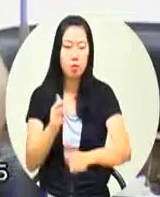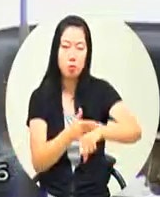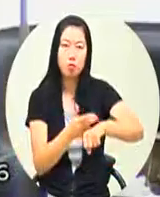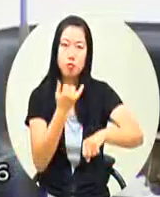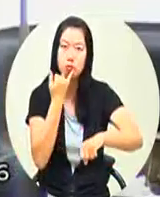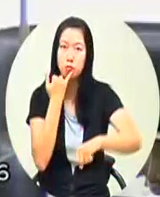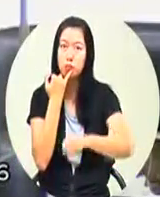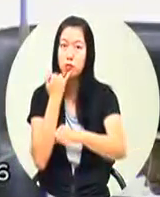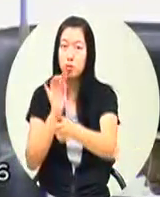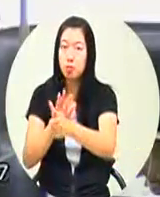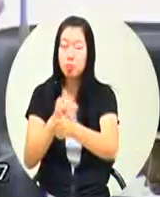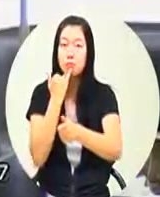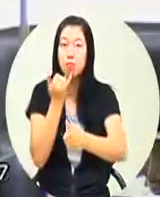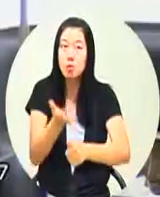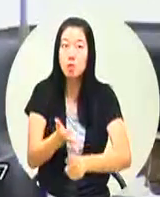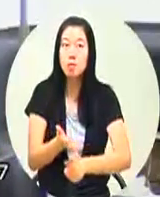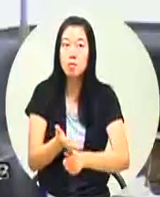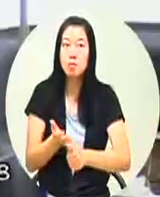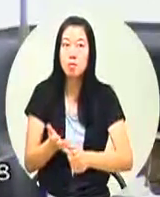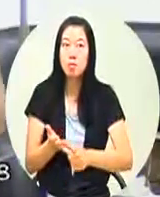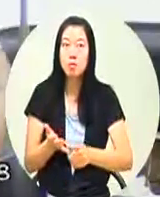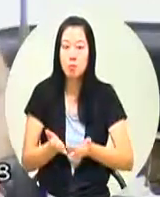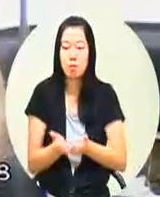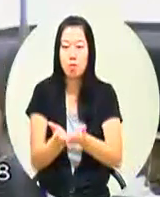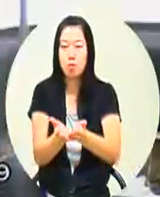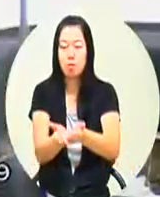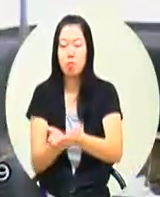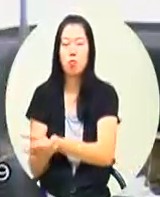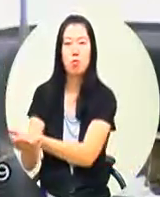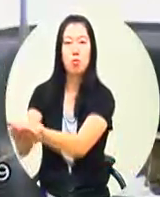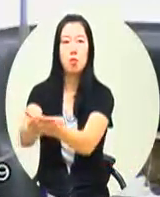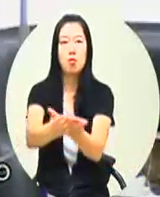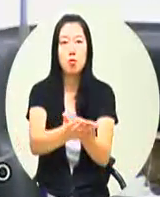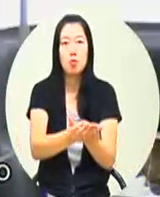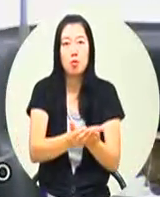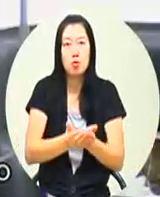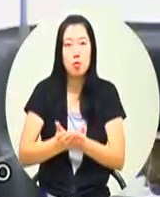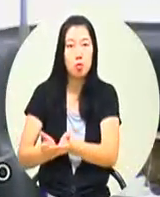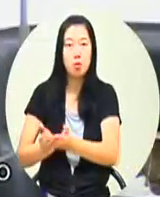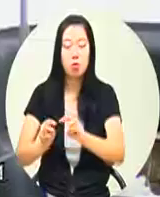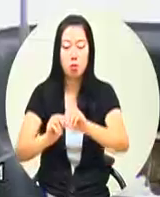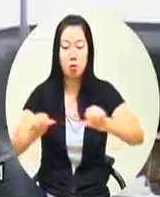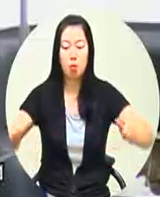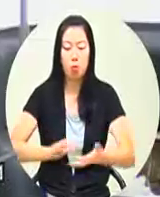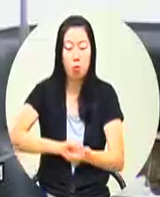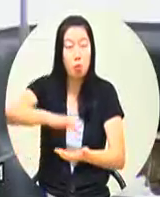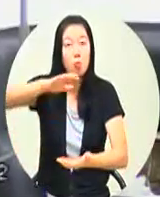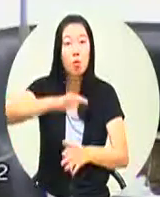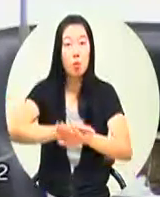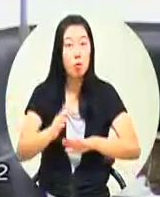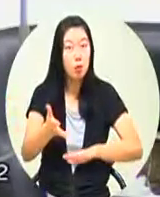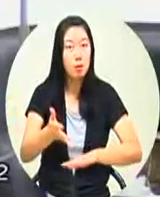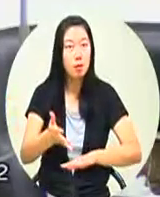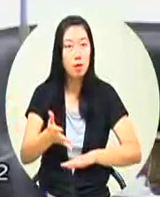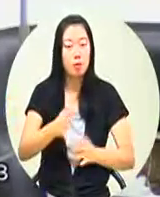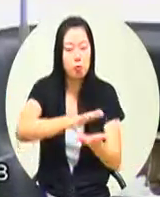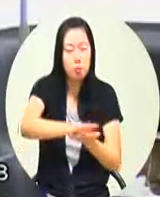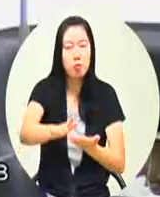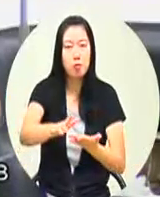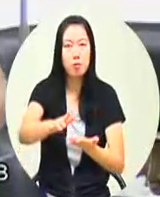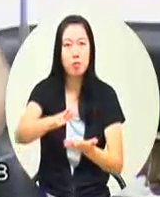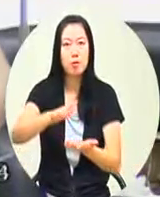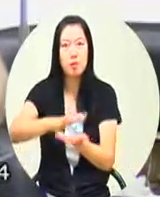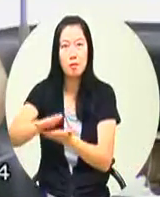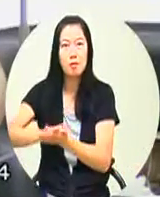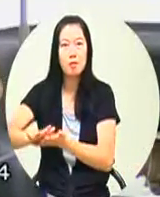的水道到底是安怎，很科技的，你要怎样造成它的淤积？那这个淤积可能你清嘛，不是长远之